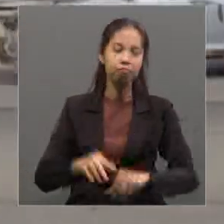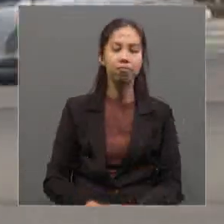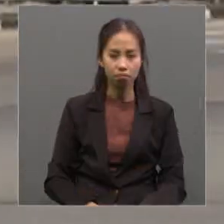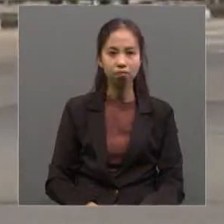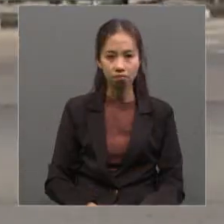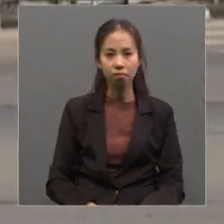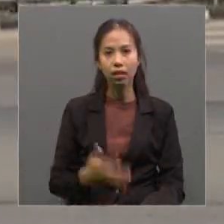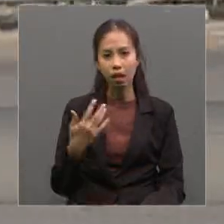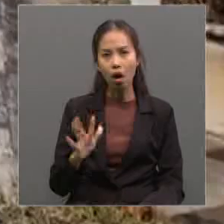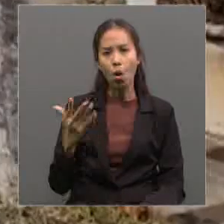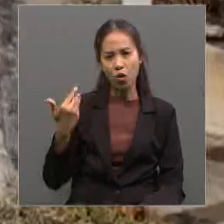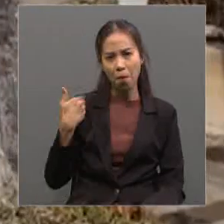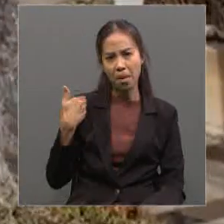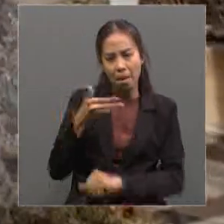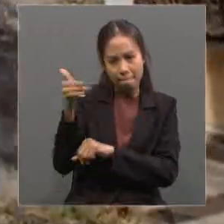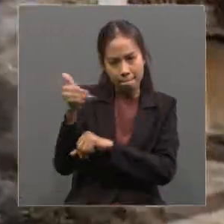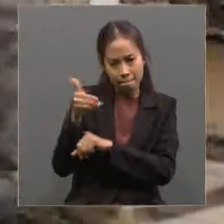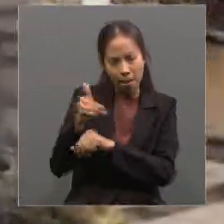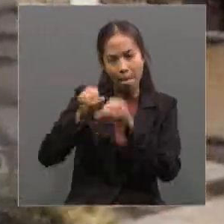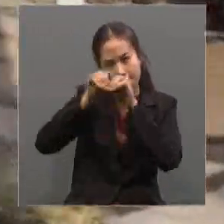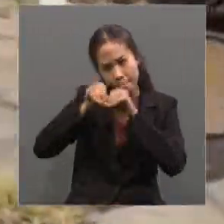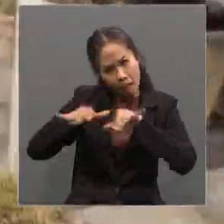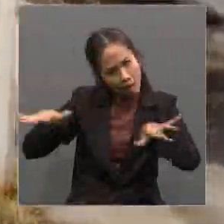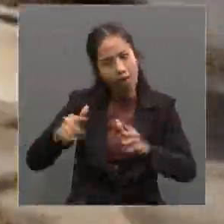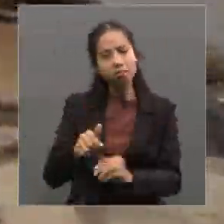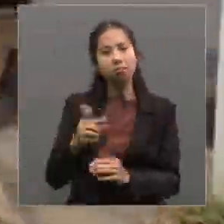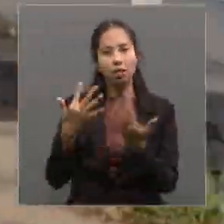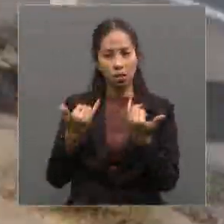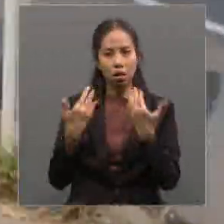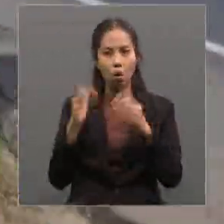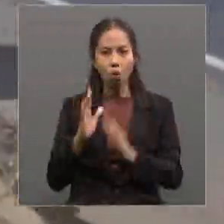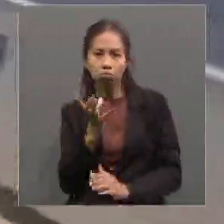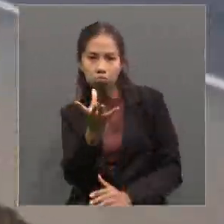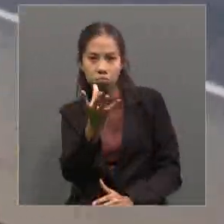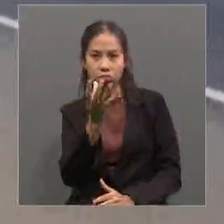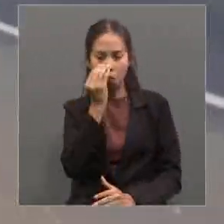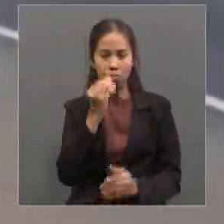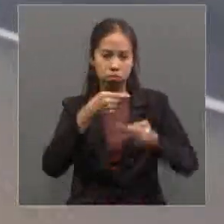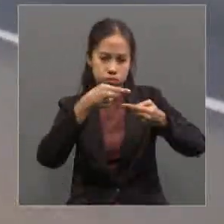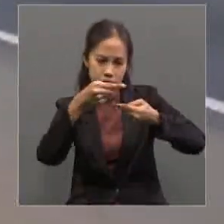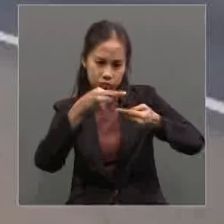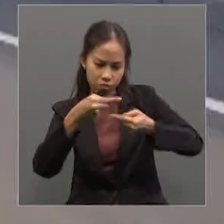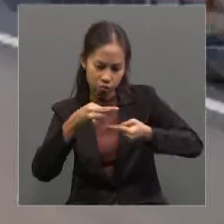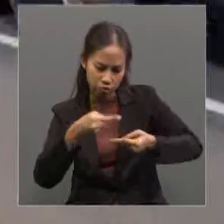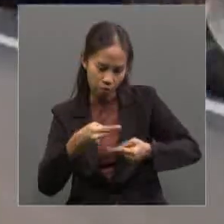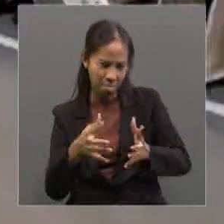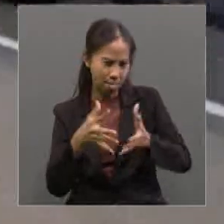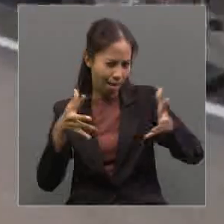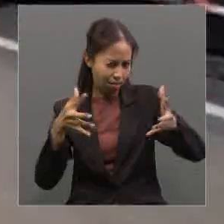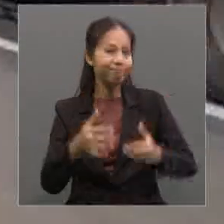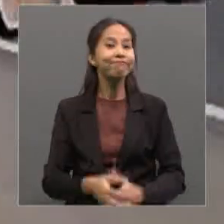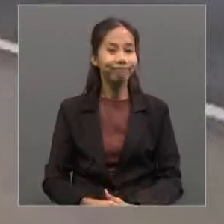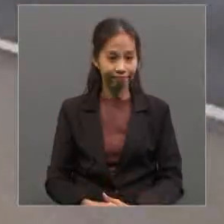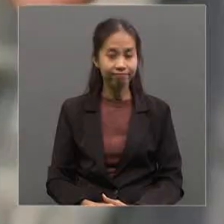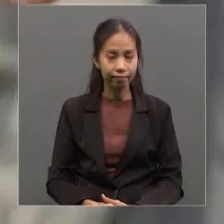บนี้นะครับแล้วก็มีการแชร์คลิปวิดีโอนี้บนโลกโซเชียลมีเดียซึ่งผู้ที่ใช้โซเชียลมีเดียก็มาคอมเมนต์ให้ความเห็นต่างๆนานากันเยอะเล